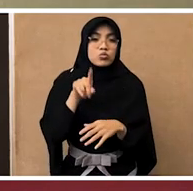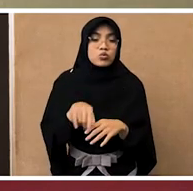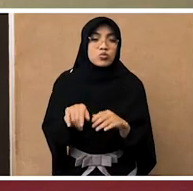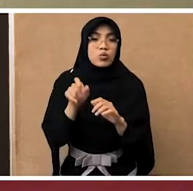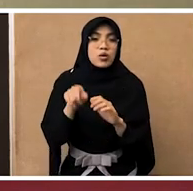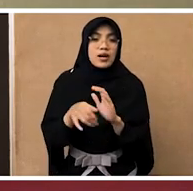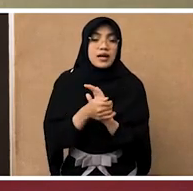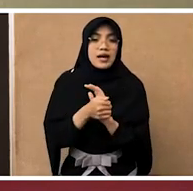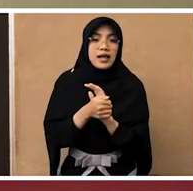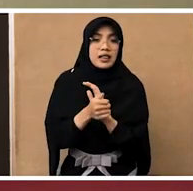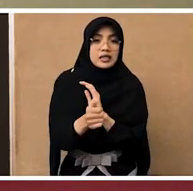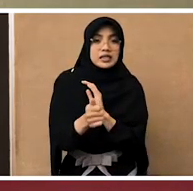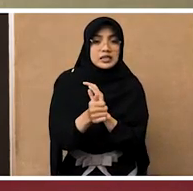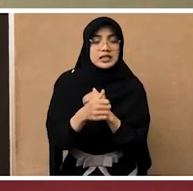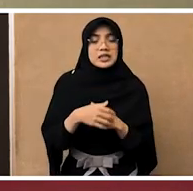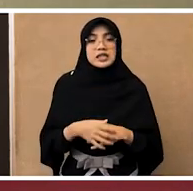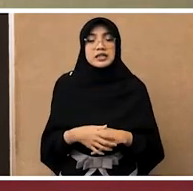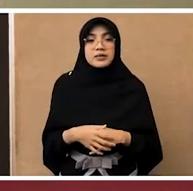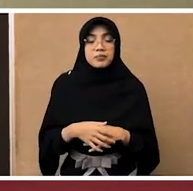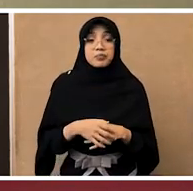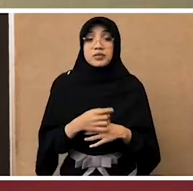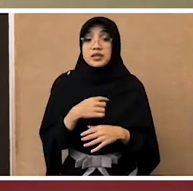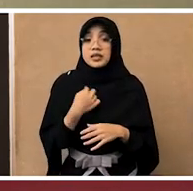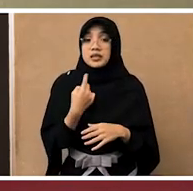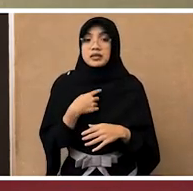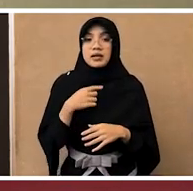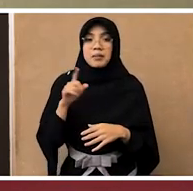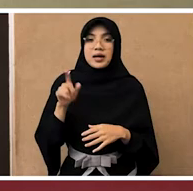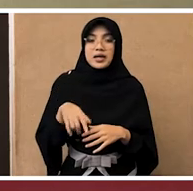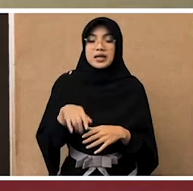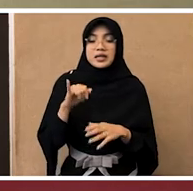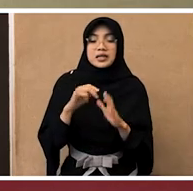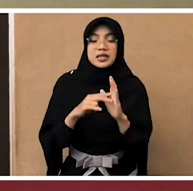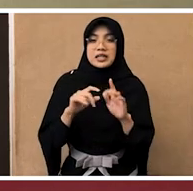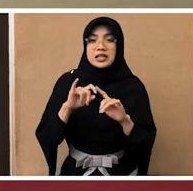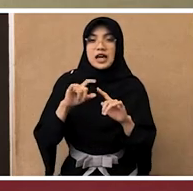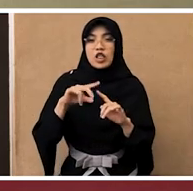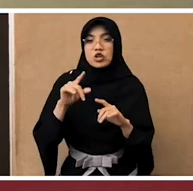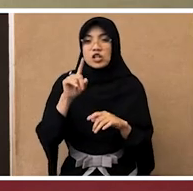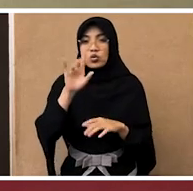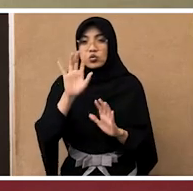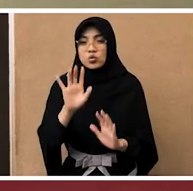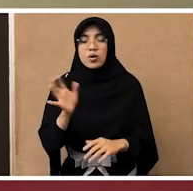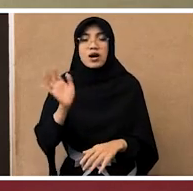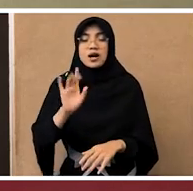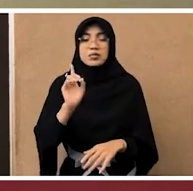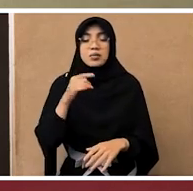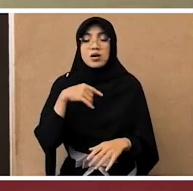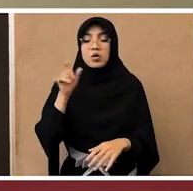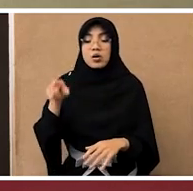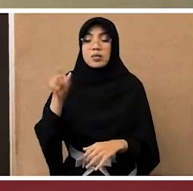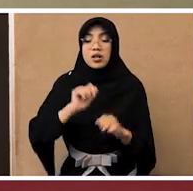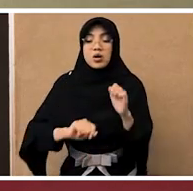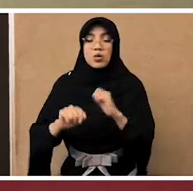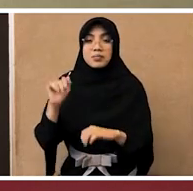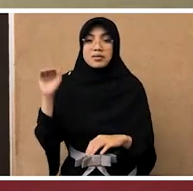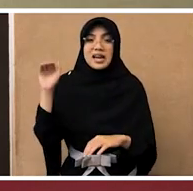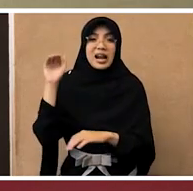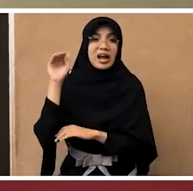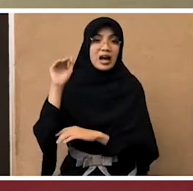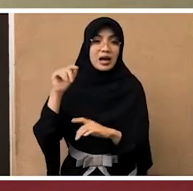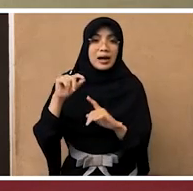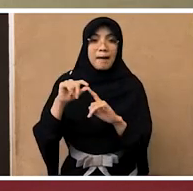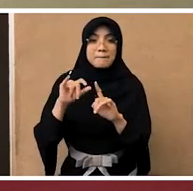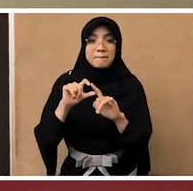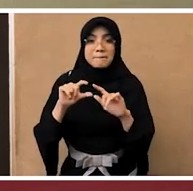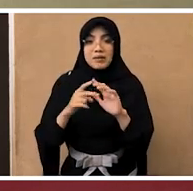ahli Kenapa kemudian kita tidak menggunakan satu indikator saja misalkan ketika dia melakukan perbuatan pidana tersebut